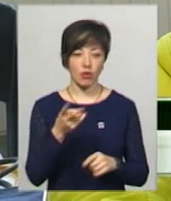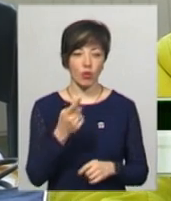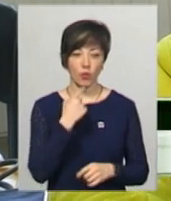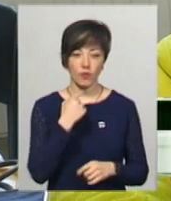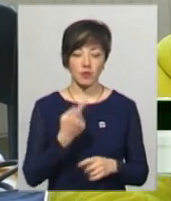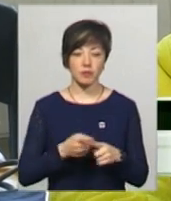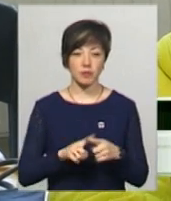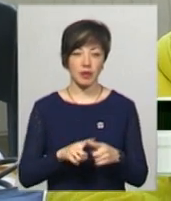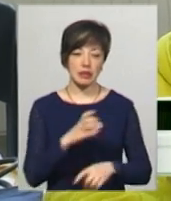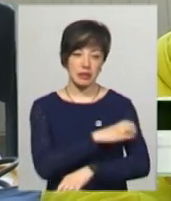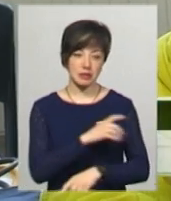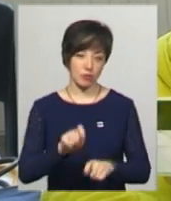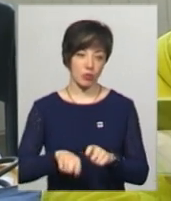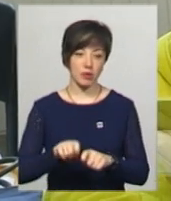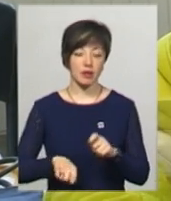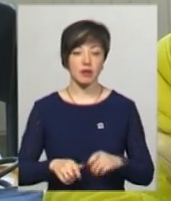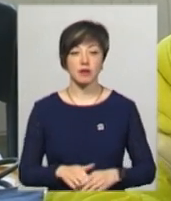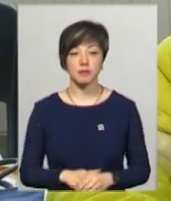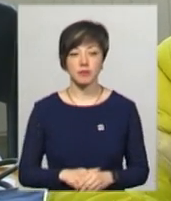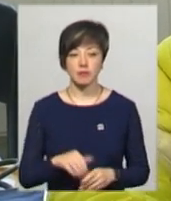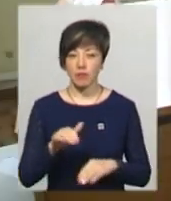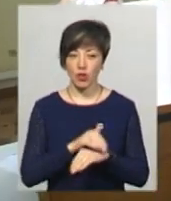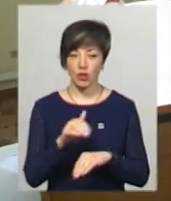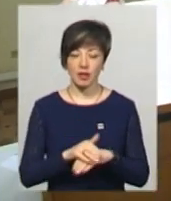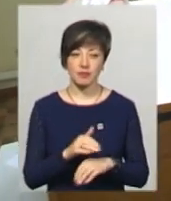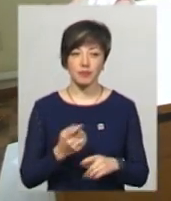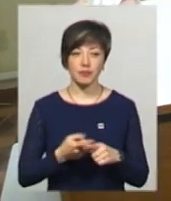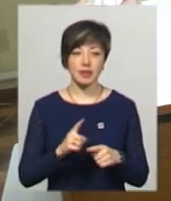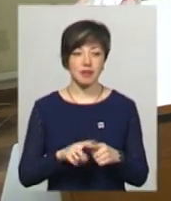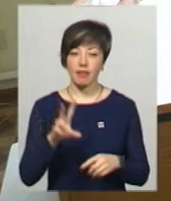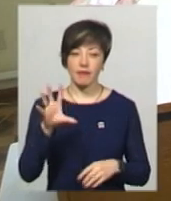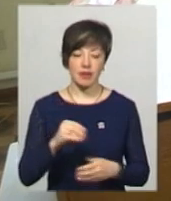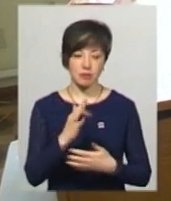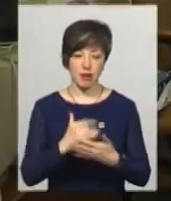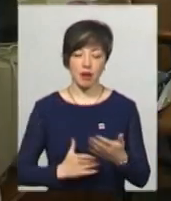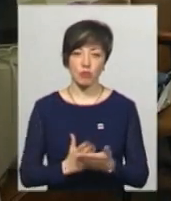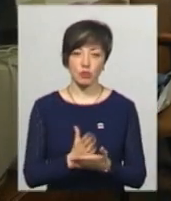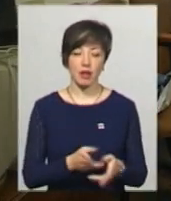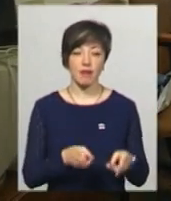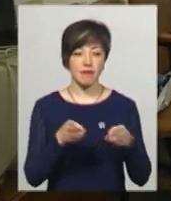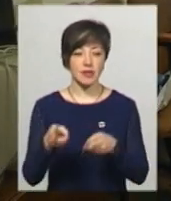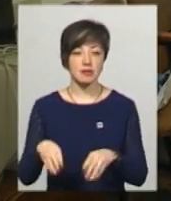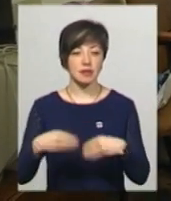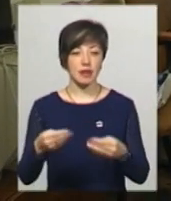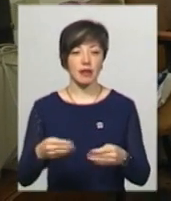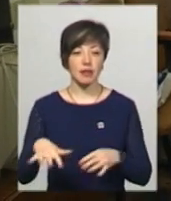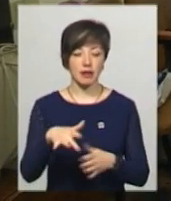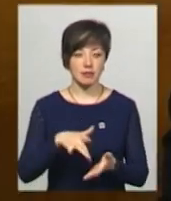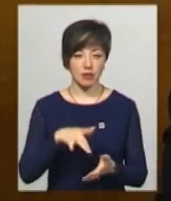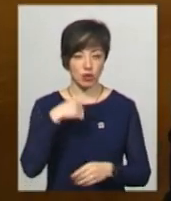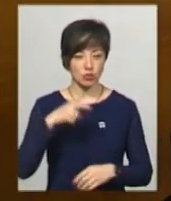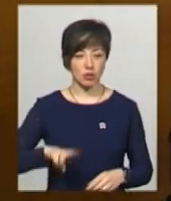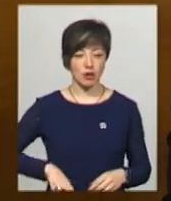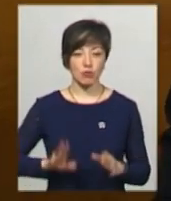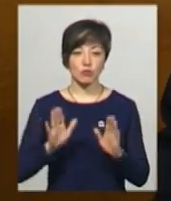зробила, тиск помірила. Молодець. Це не весь перелік послуг, які на виїзді надає терцентр, каже його директор.